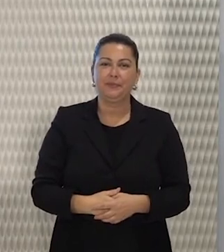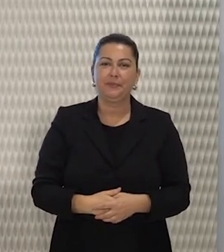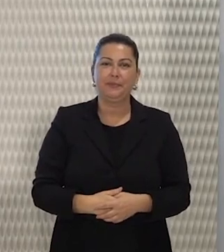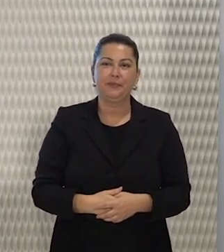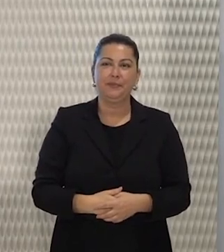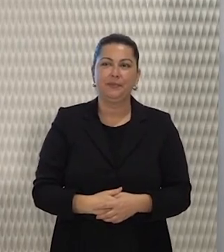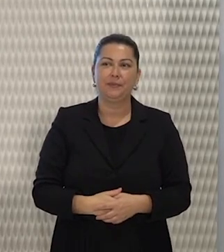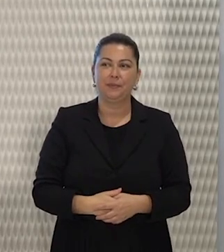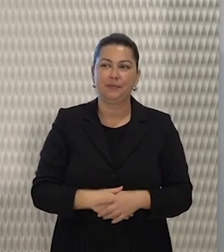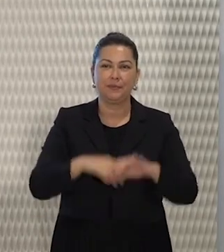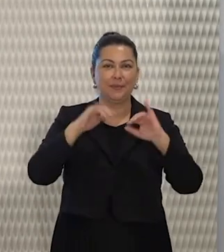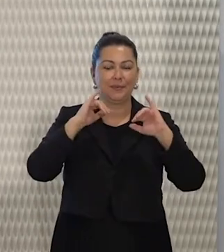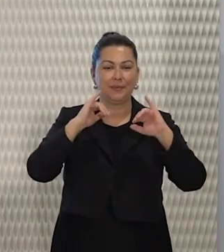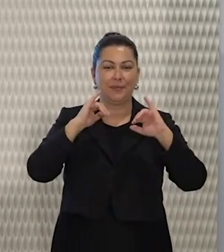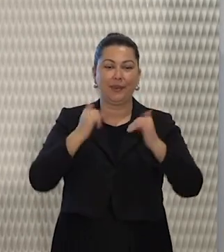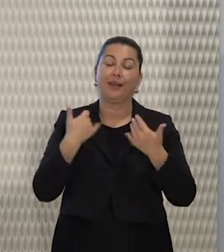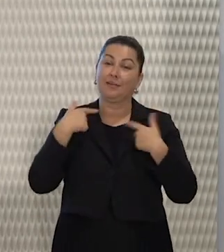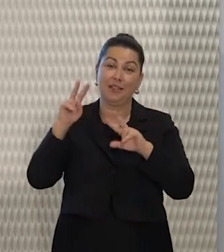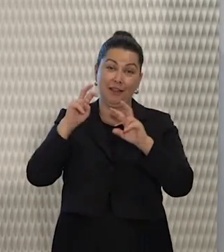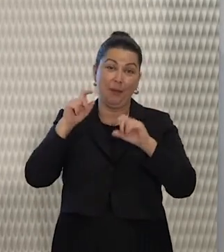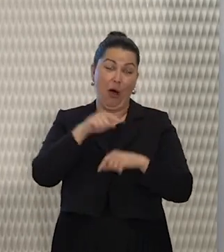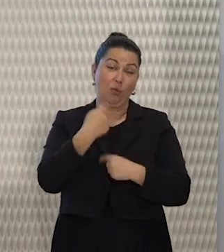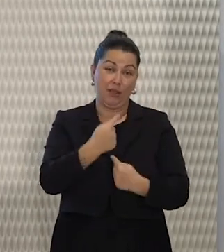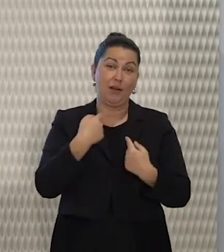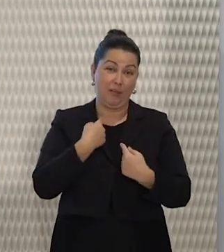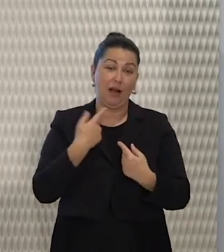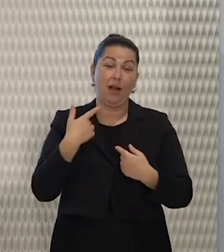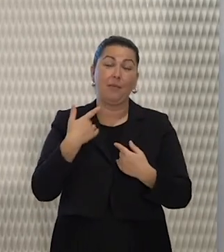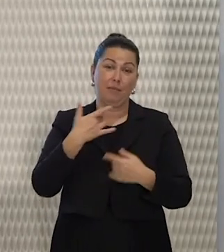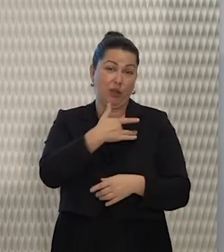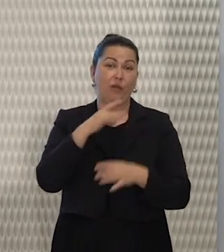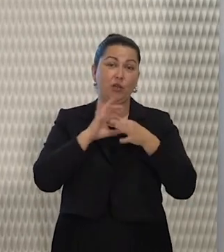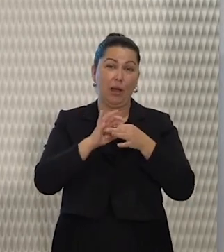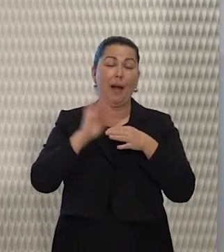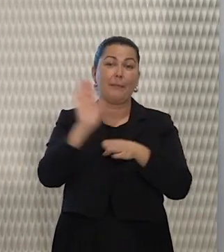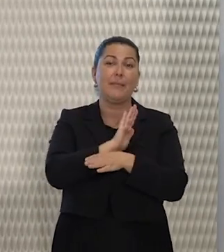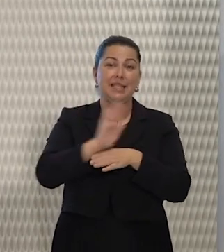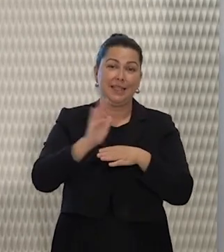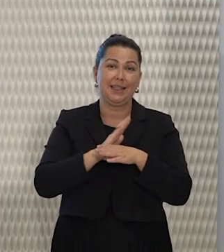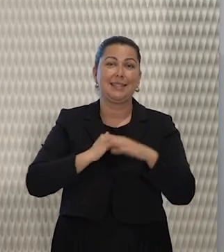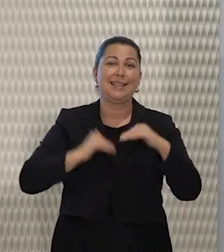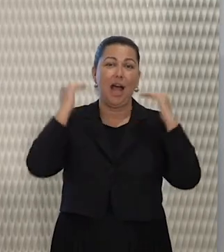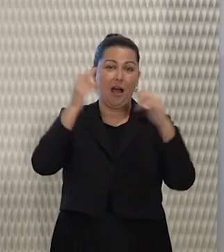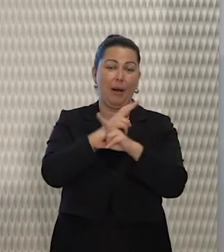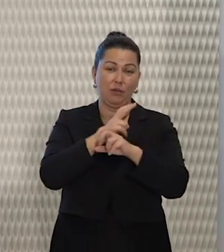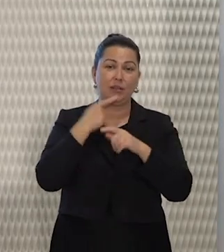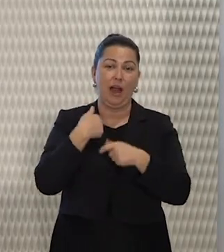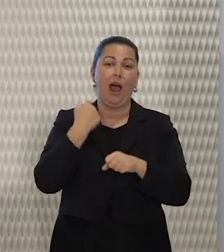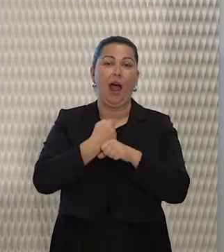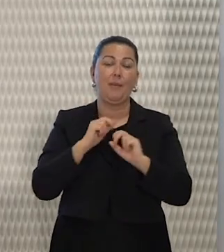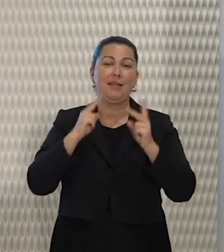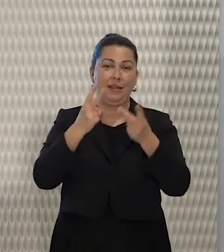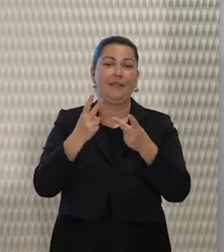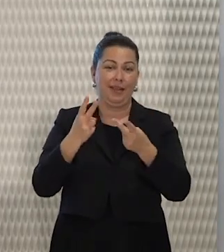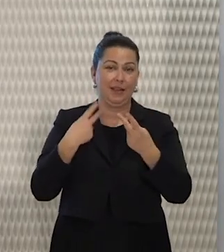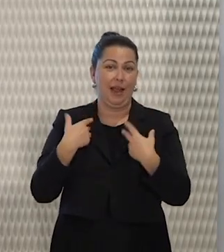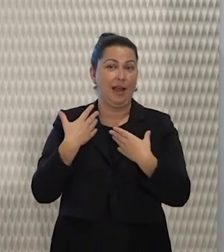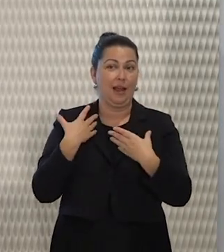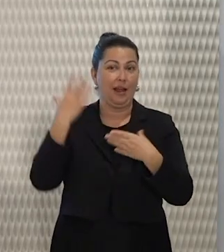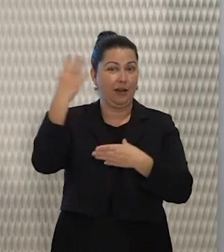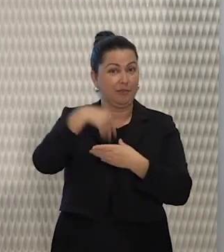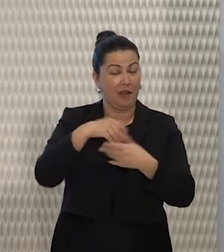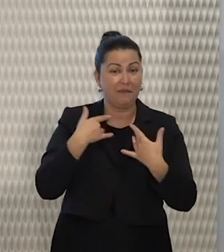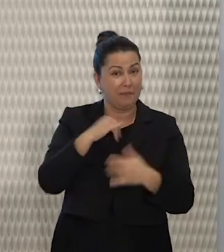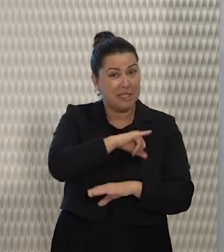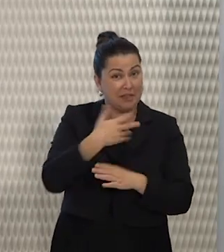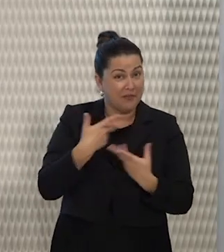Das ist natürlich auch ein Themenfeld, mit dem Sie sich beschäftigen bei Business Up Austria, Arbeitskräfte in die Unternehmen zu bringen. Was haben Sie bisher heute